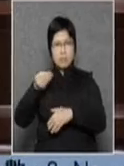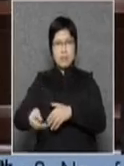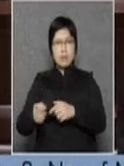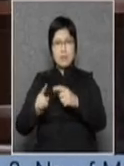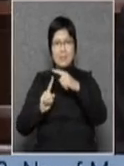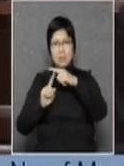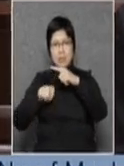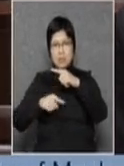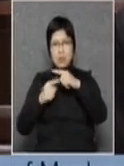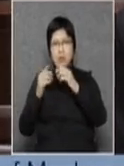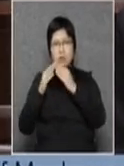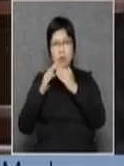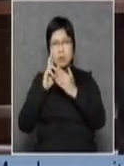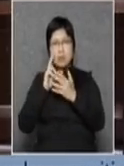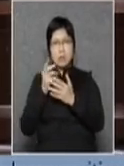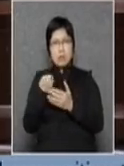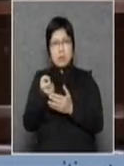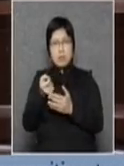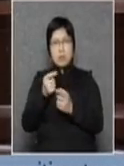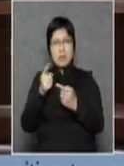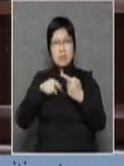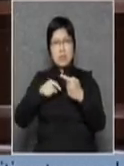屋的接近1000公頃的土地呢，